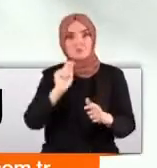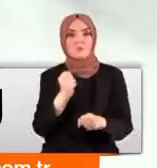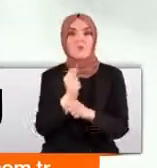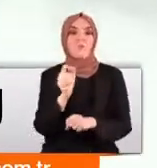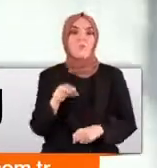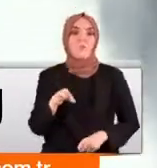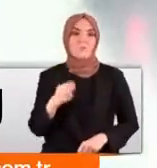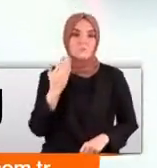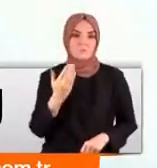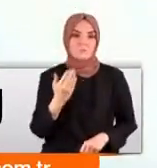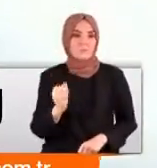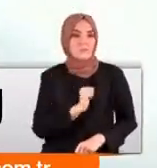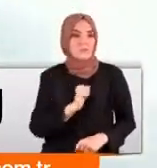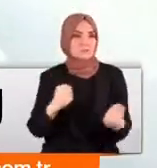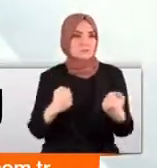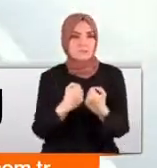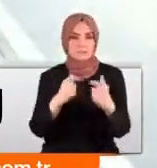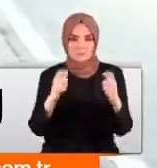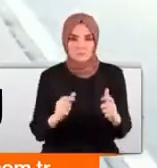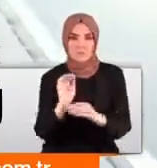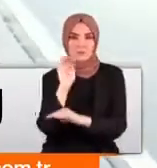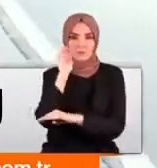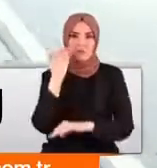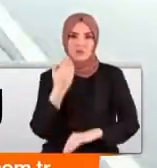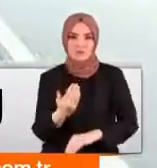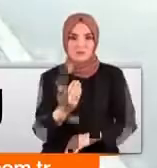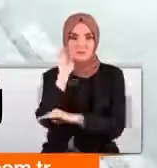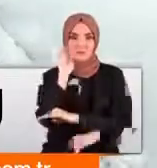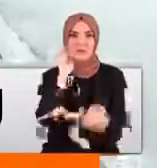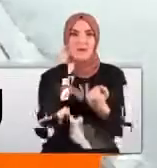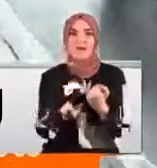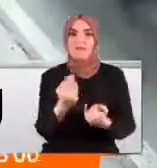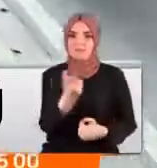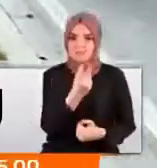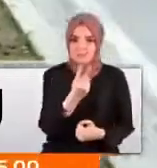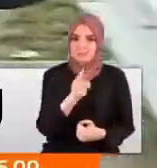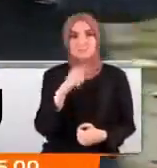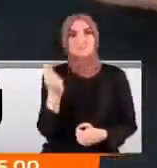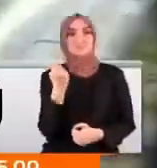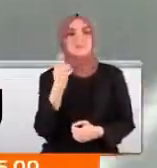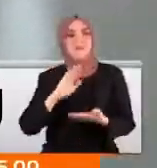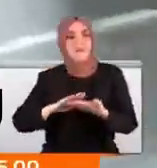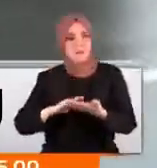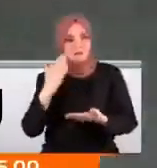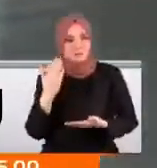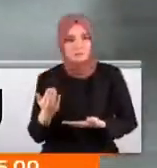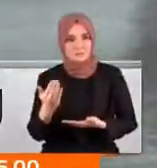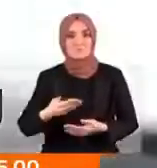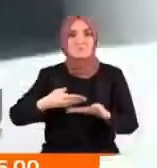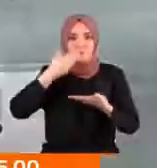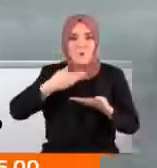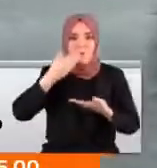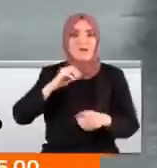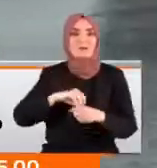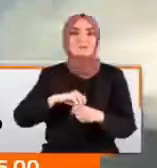korkunç kaza tam da burada yaşandı. Aydın ve Sabri Akça kardeşler bir arkadaşlarıyla beraber çorba içmek için araçlarını caddenin